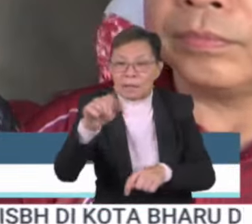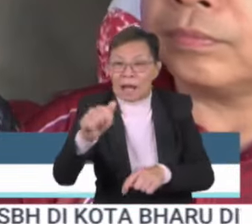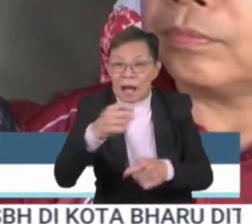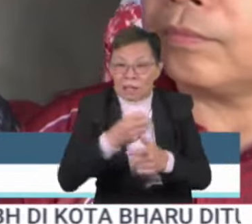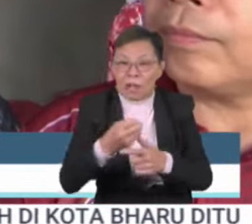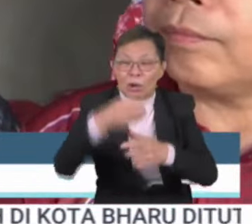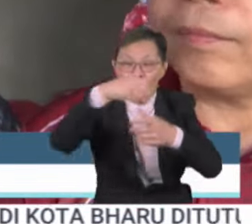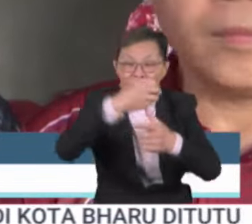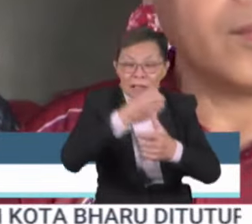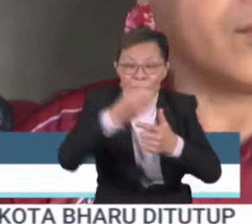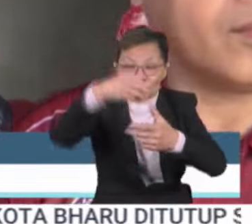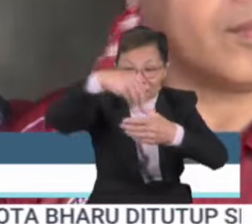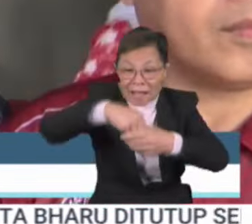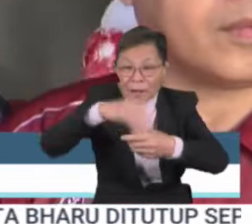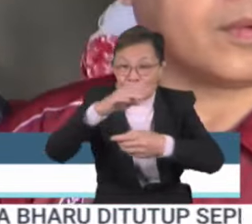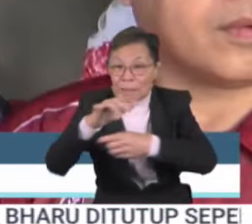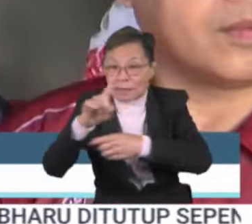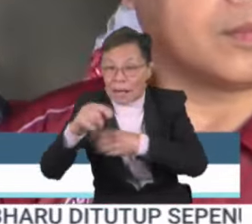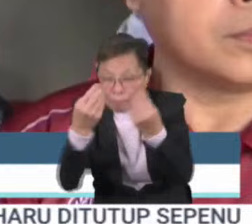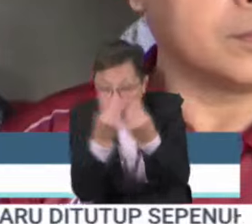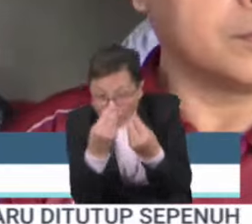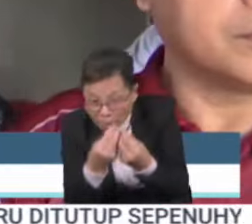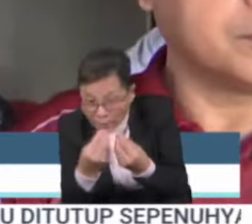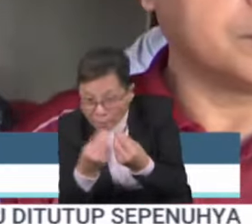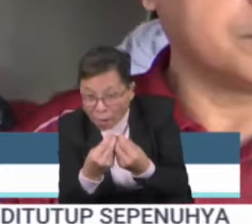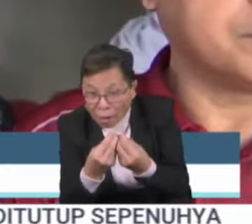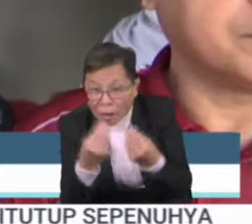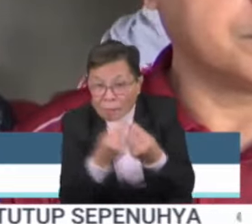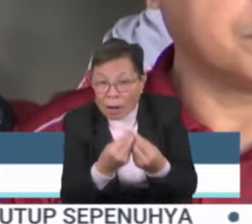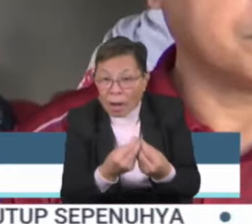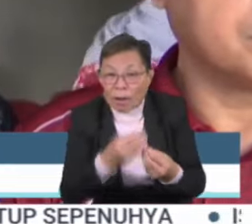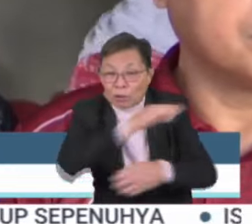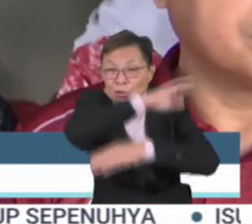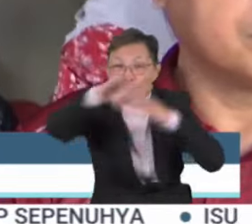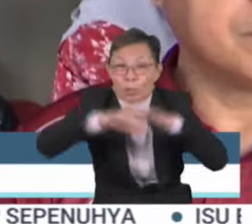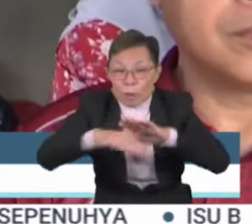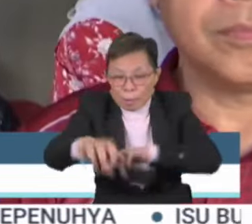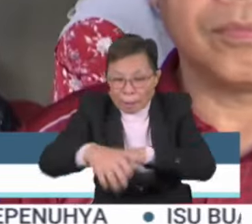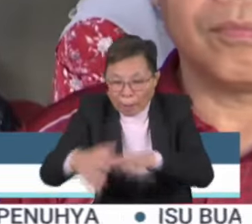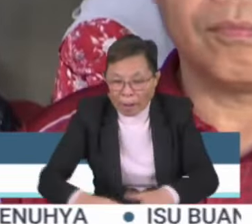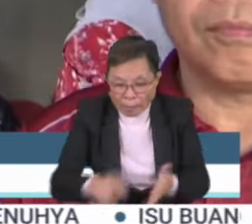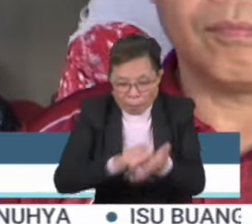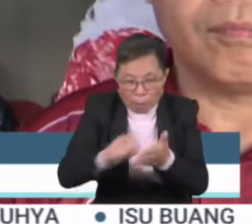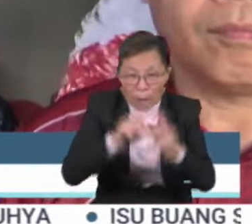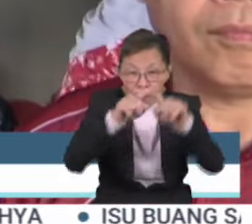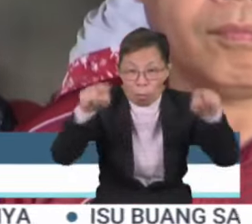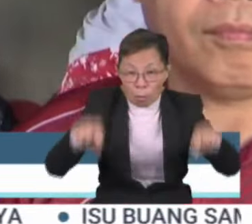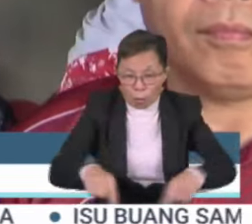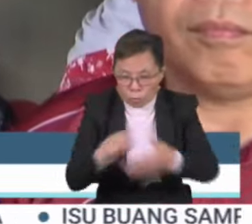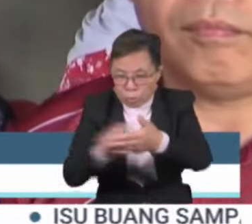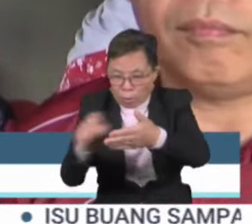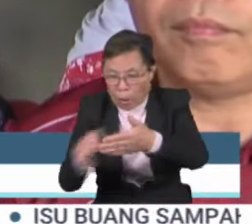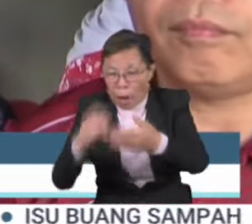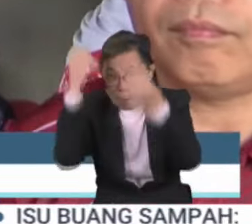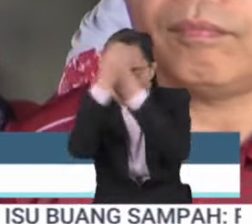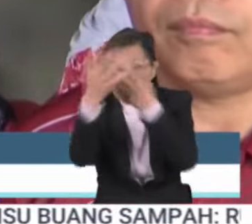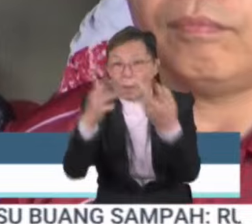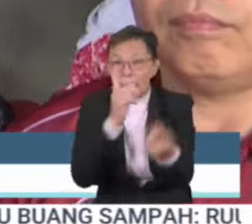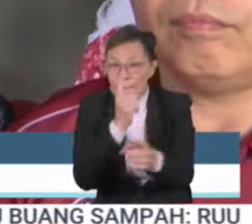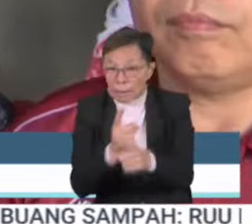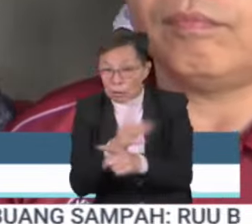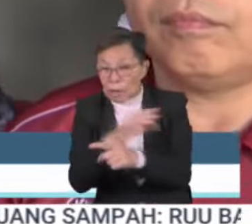dalam mada, iaitu bancian yang memerlukan setiap petani itu mengisi borang-borang itu memberikan maklumat yang betul, yang